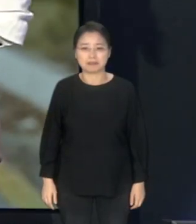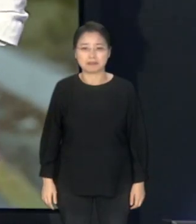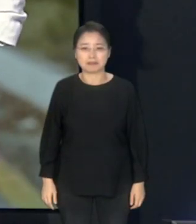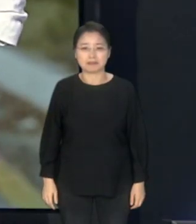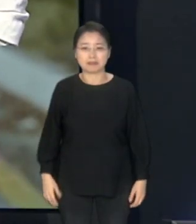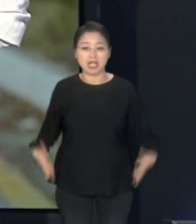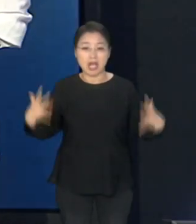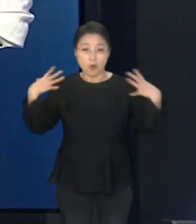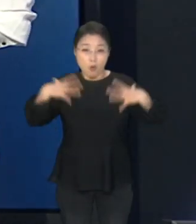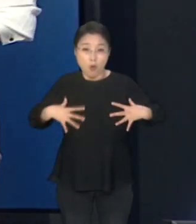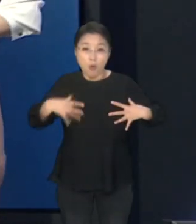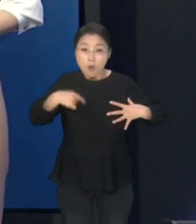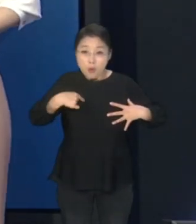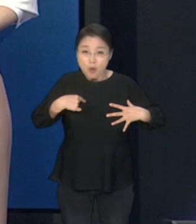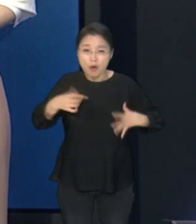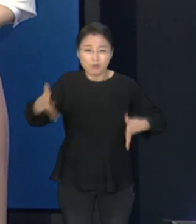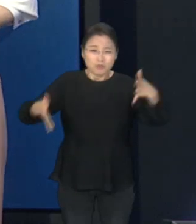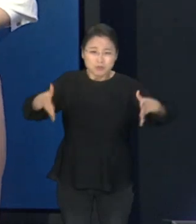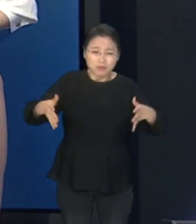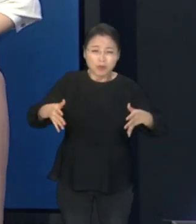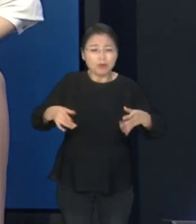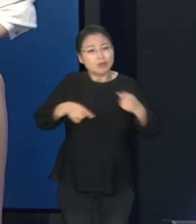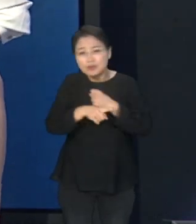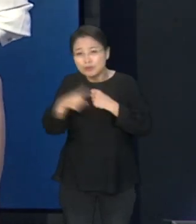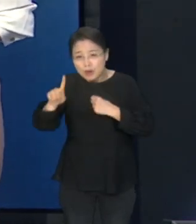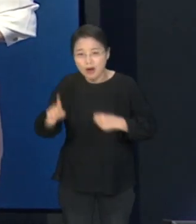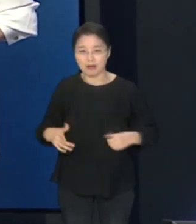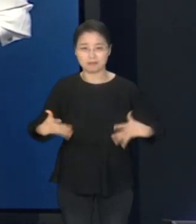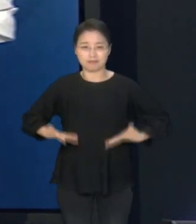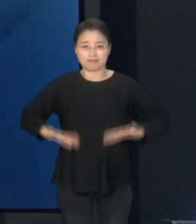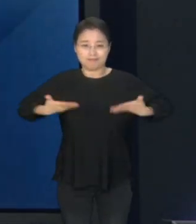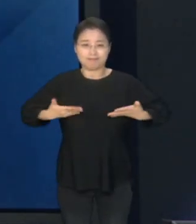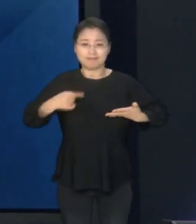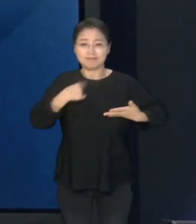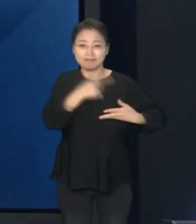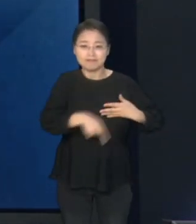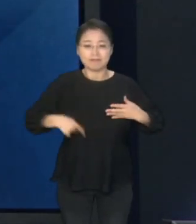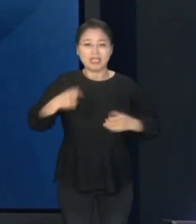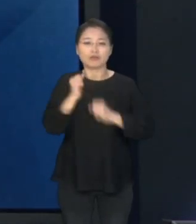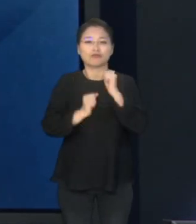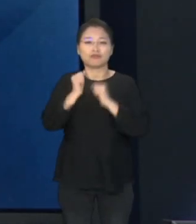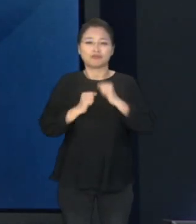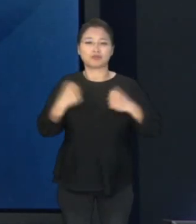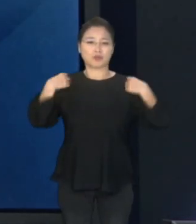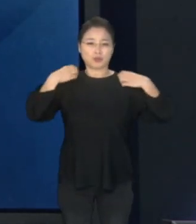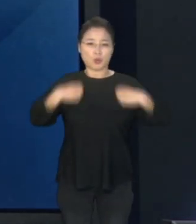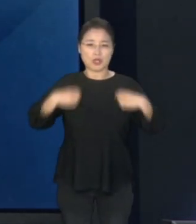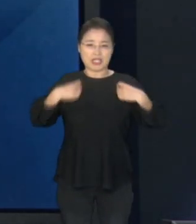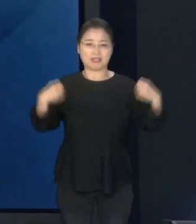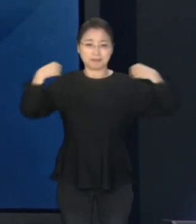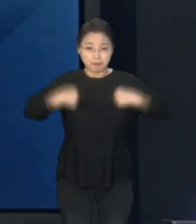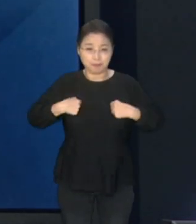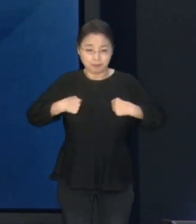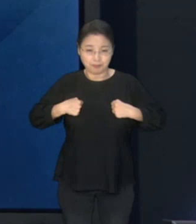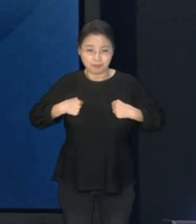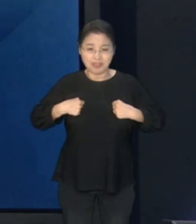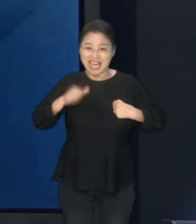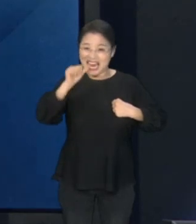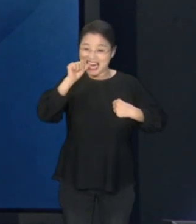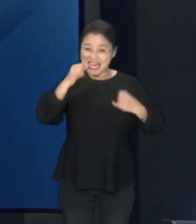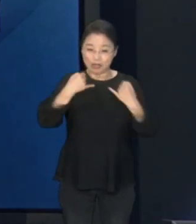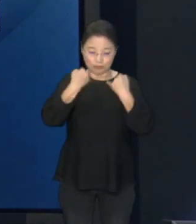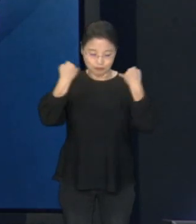자, 이 로봇 슈트의 원리 살펴볼까요? 상체에는 구동기가 달린 조끼가 있고요. 이 긴